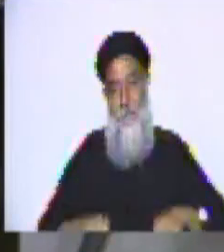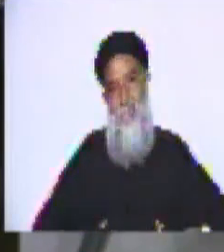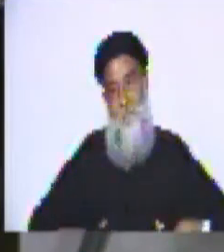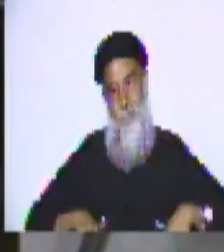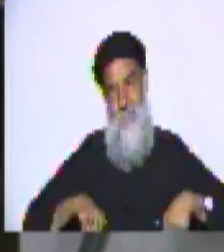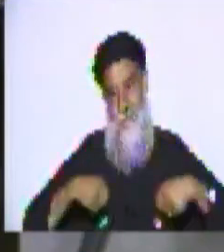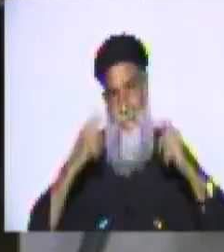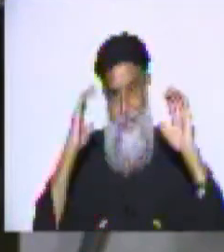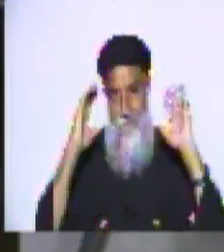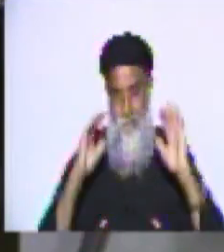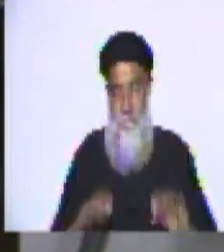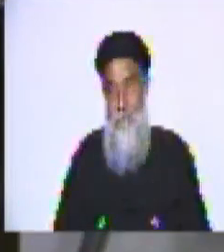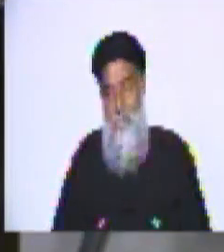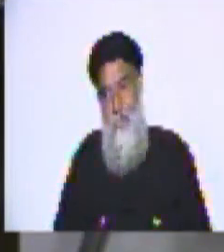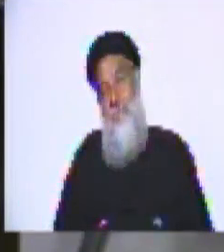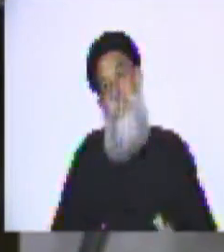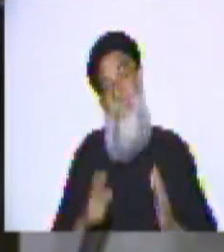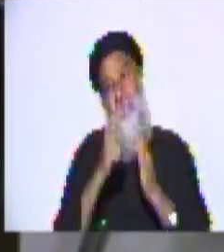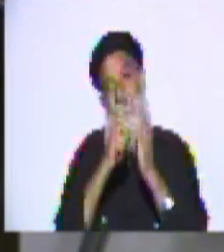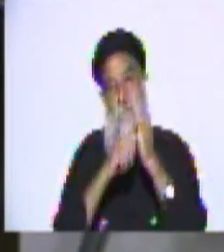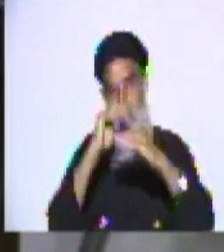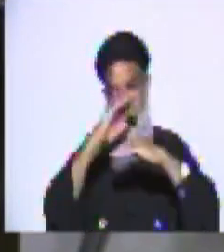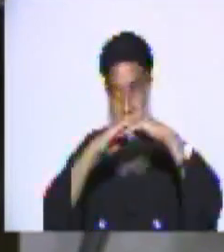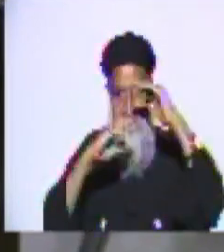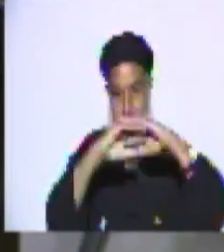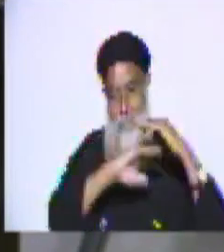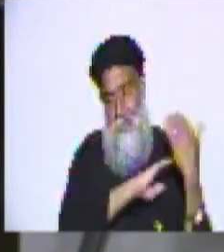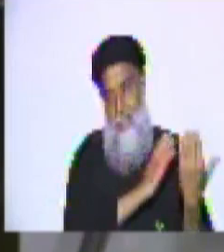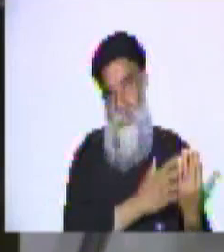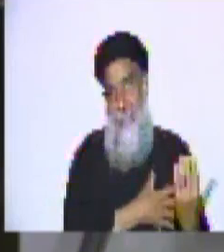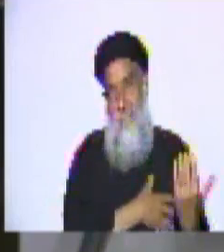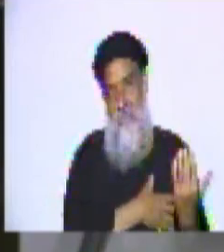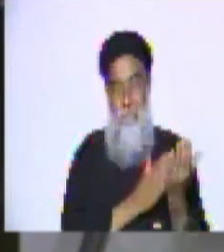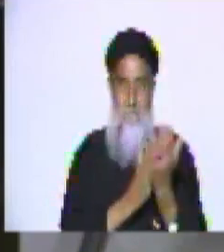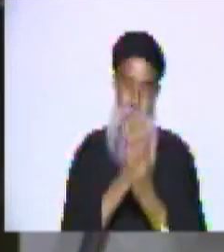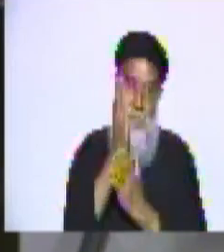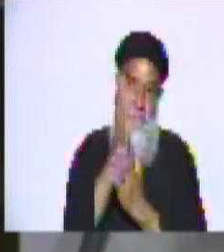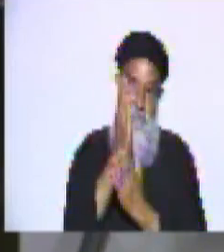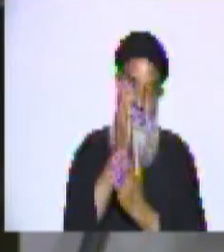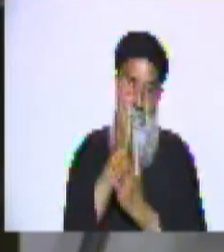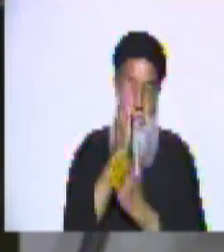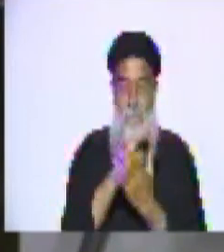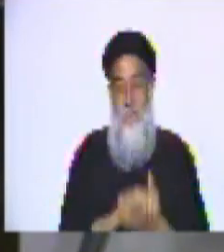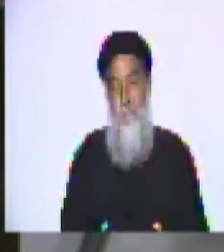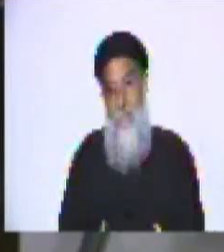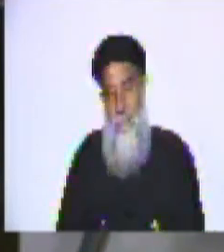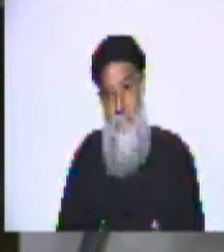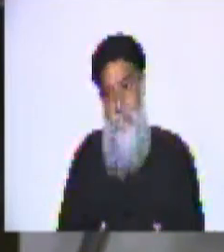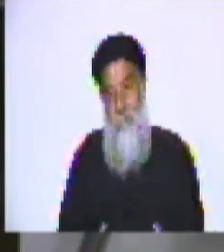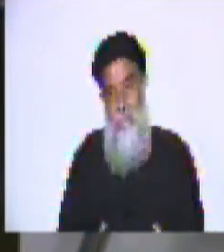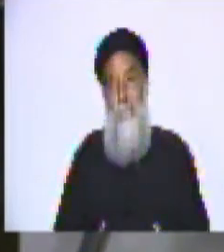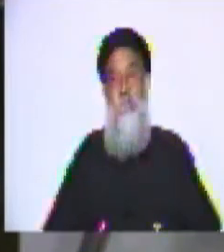الشيء الأساسي في الإيمان هو العقيدة، يعني هي ما تنعقد عليه الحياة.